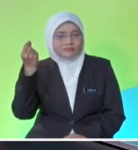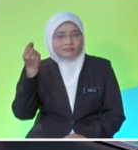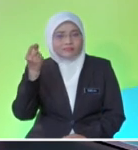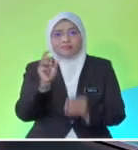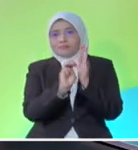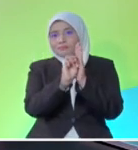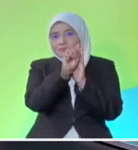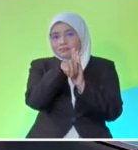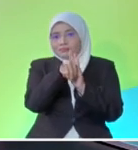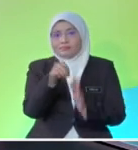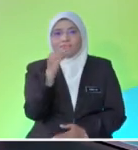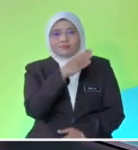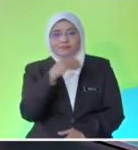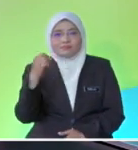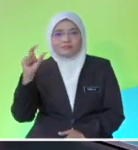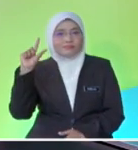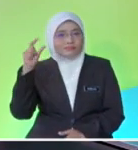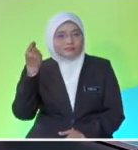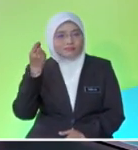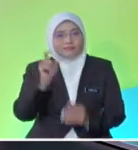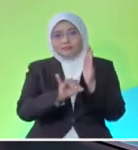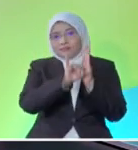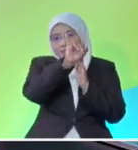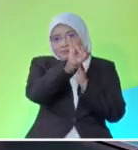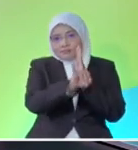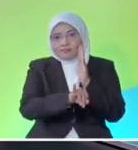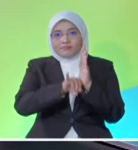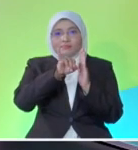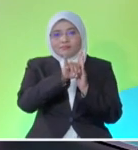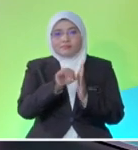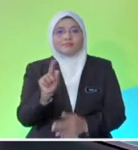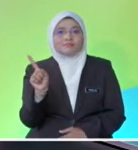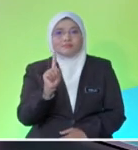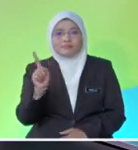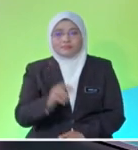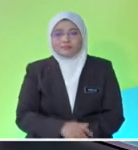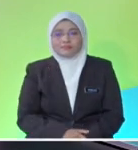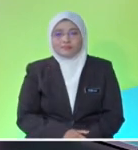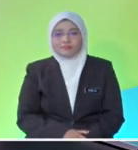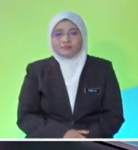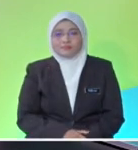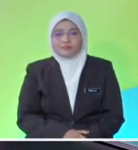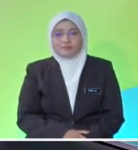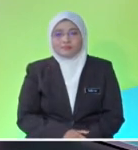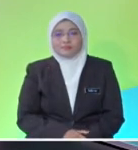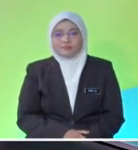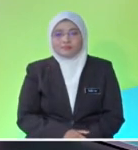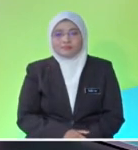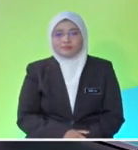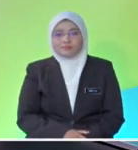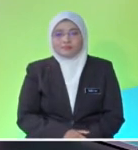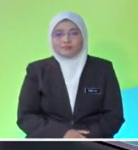mana. Biasanya yang kita sebut pukul 1 itu kita merujuk kepada jarum jam yang pendek